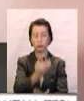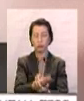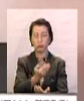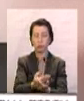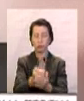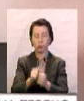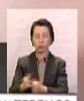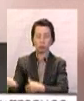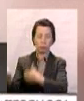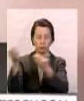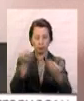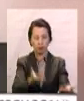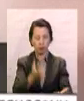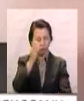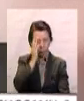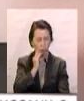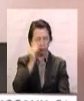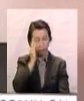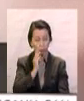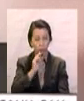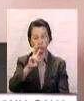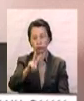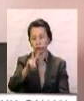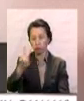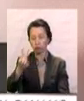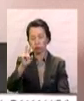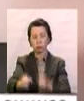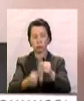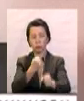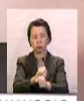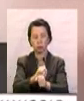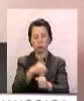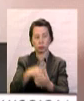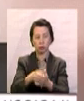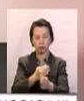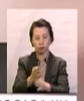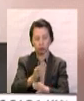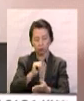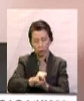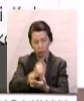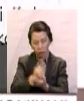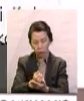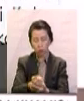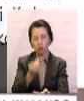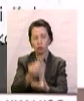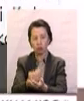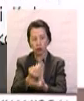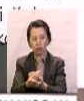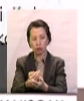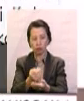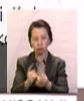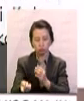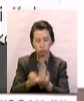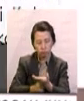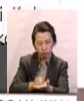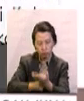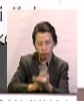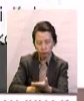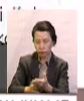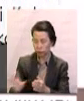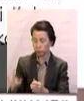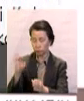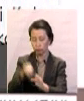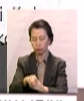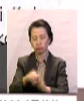dengan membawa bersama pengalaman selama 22 tahun dalam bidang audit, keuangan dan perundingan. Sejak menyertai